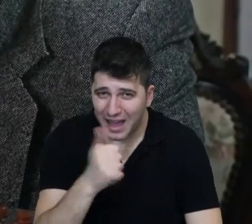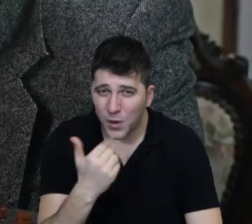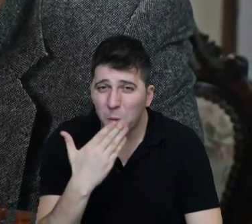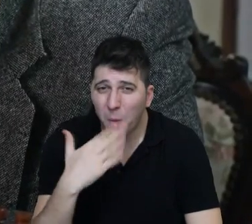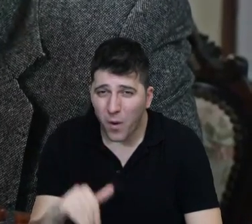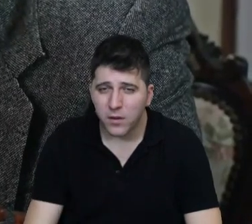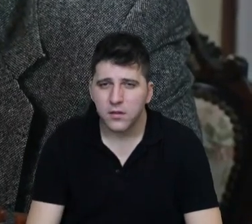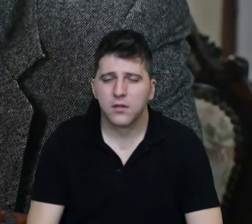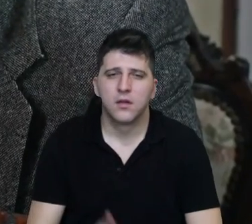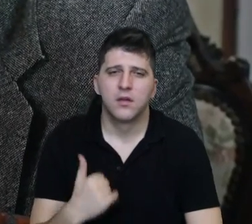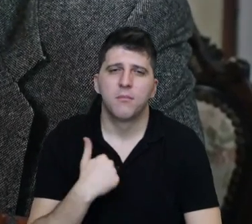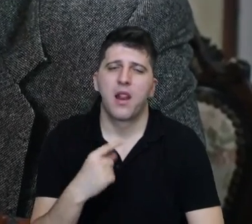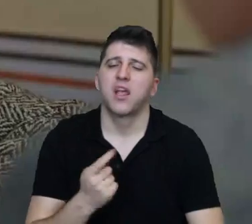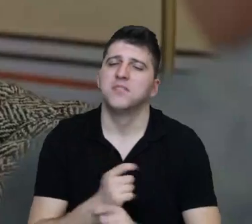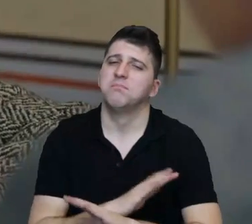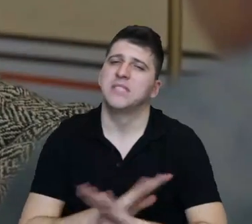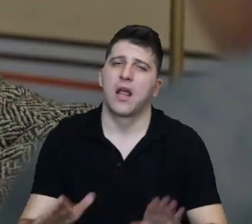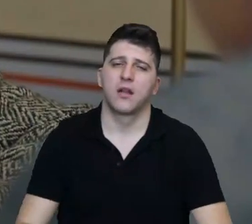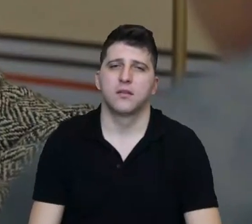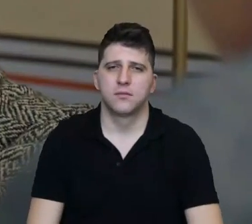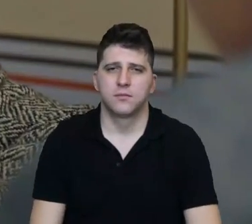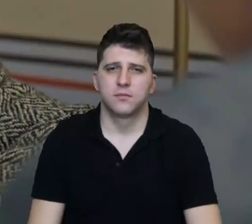gelmezse benimle işim biter.